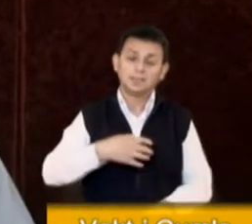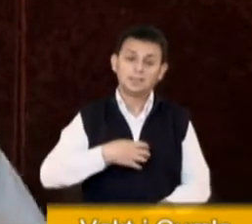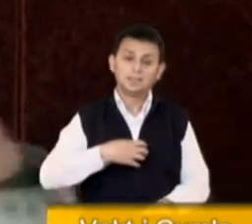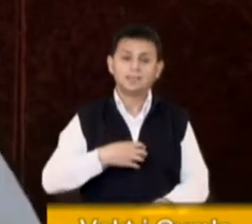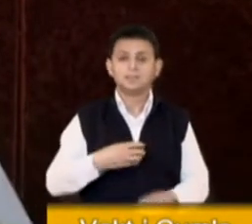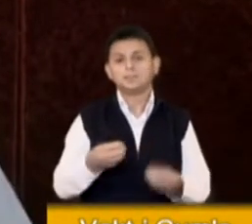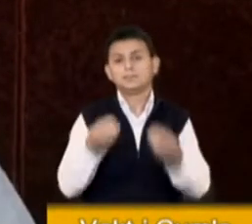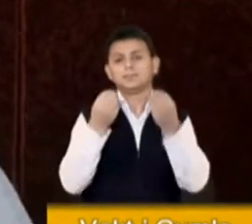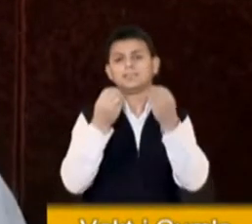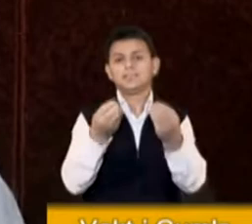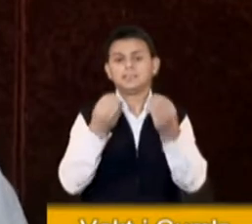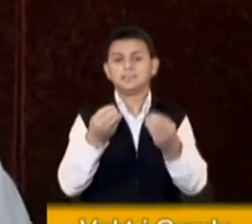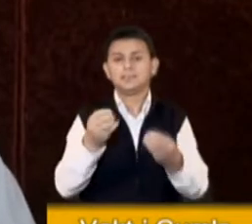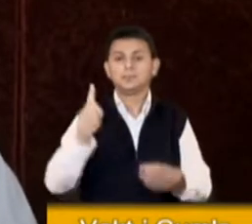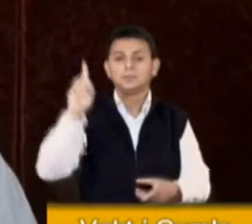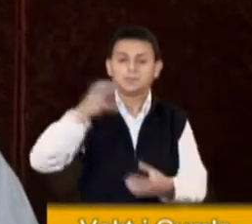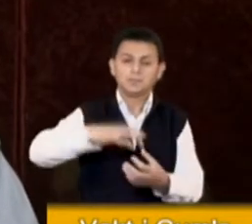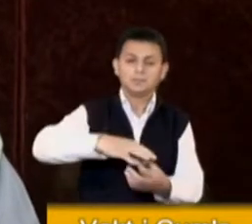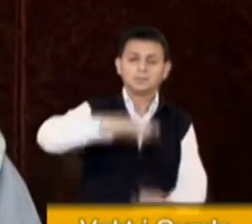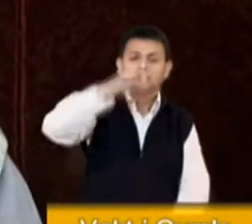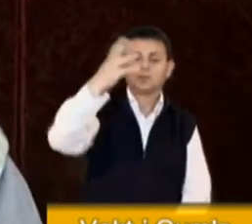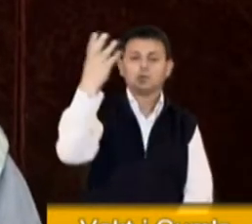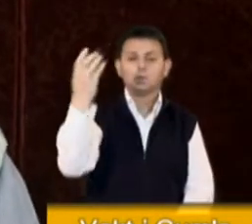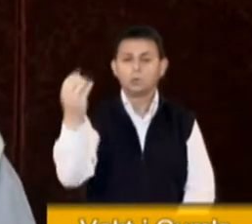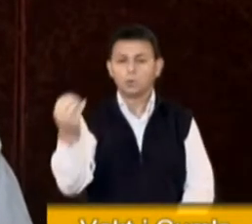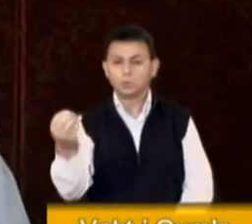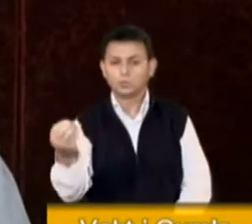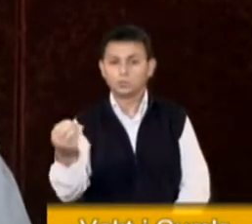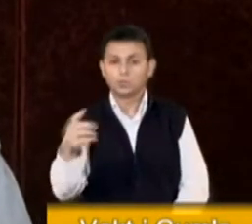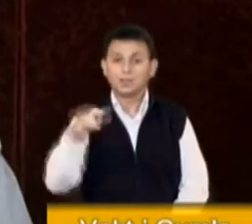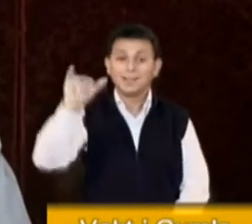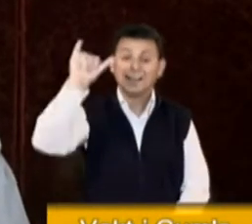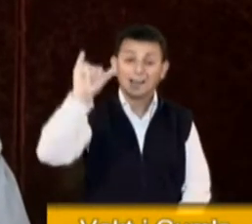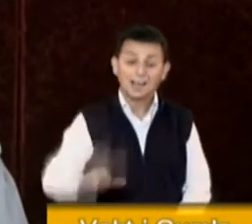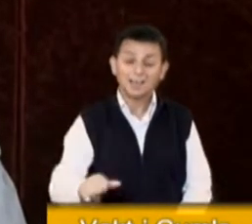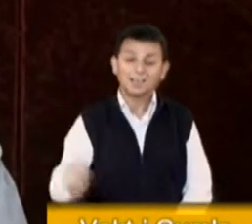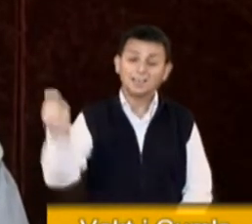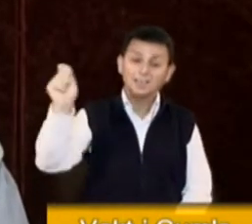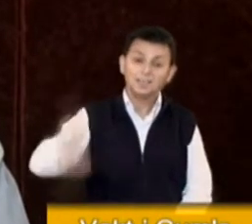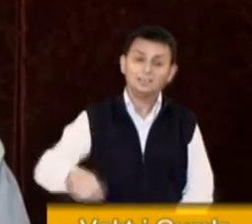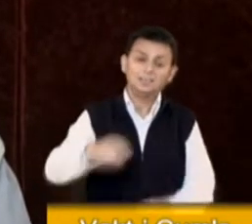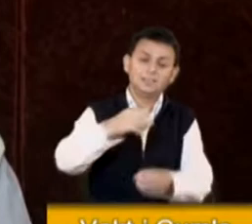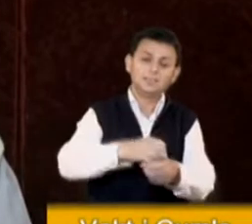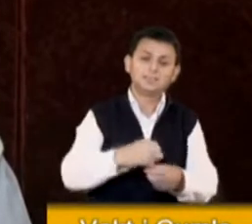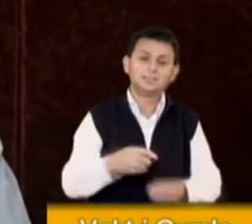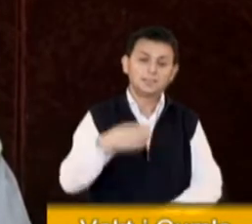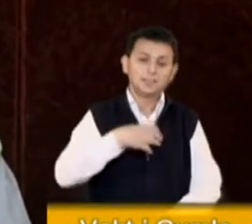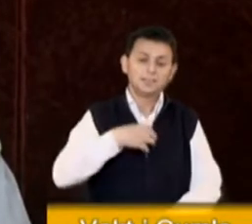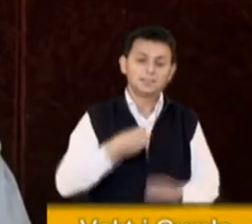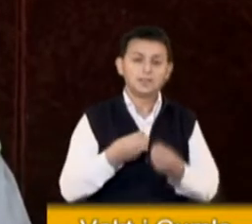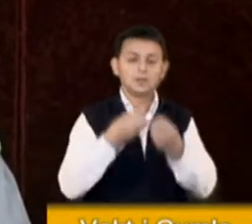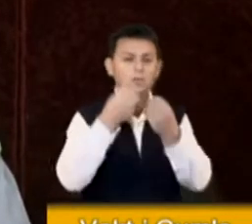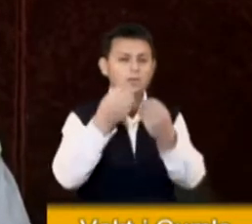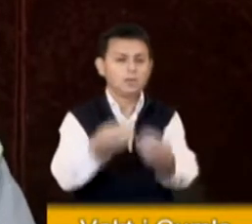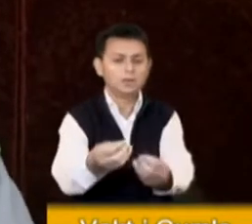olduğunu, bu nimetleri hak ettiğinden dolayı kendisine verildiği, dolayısıyla ahirette